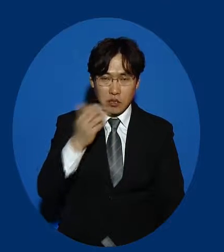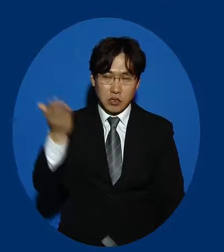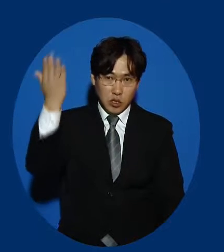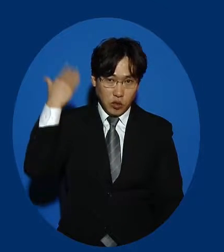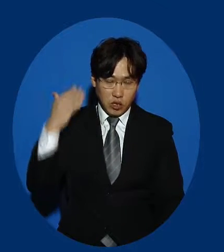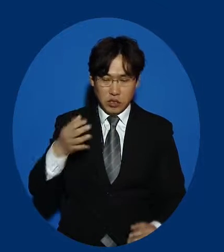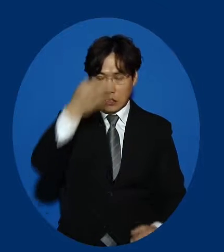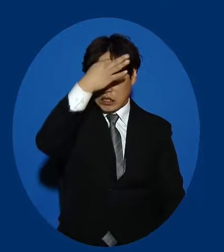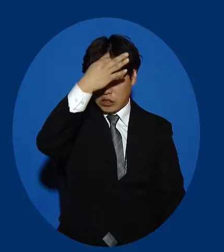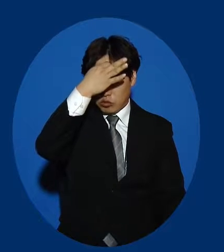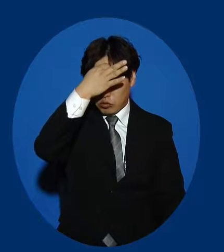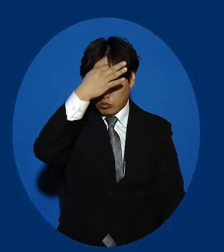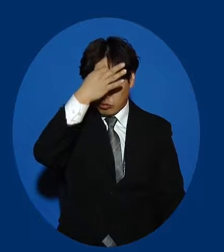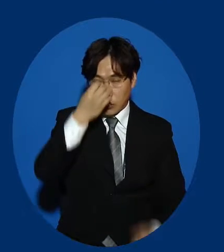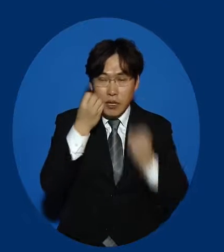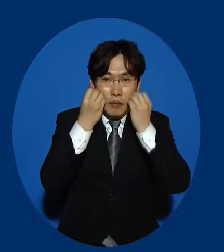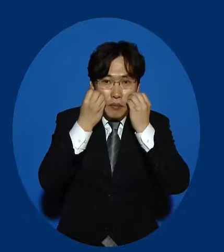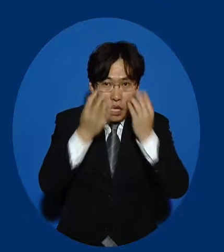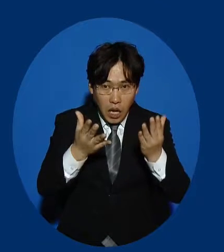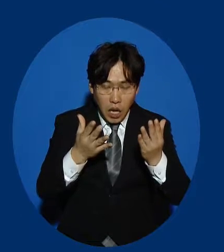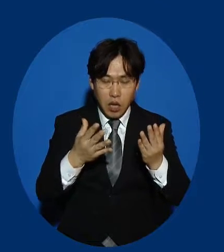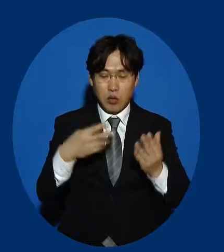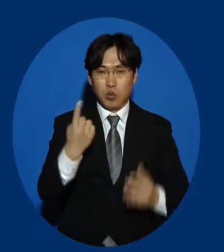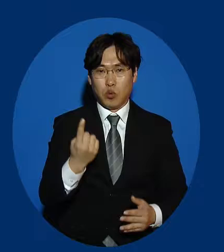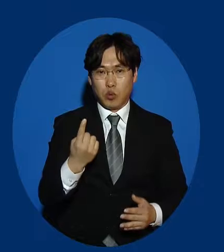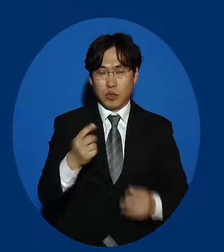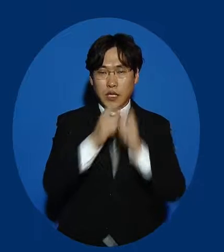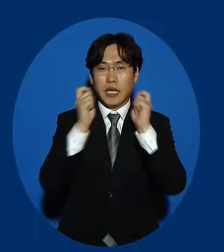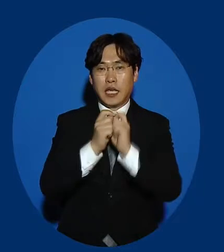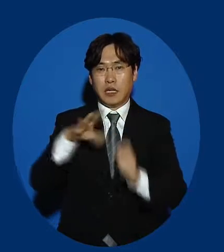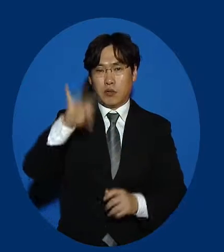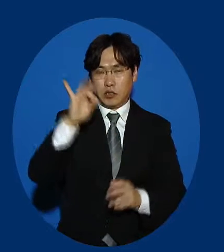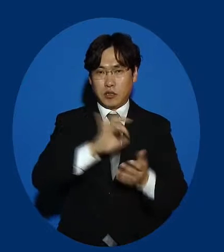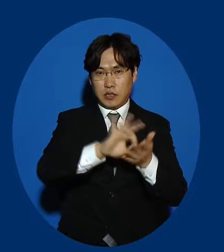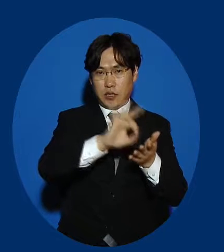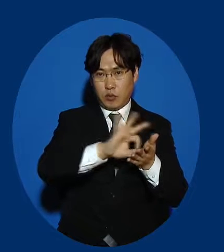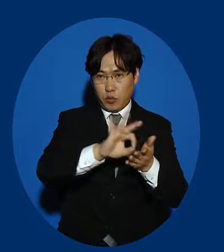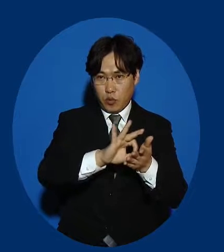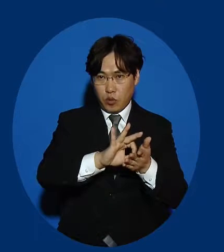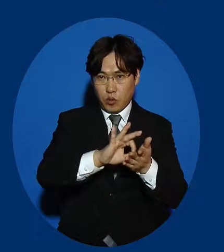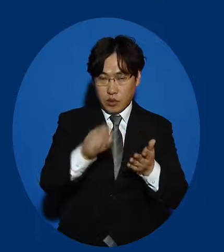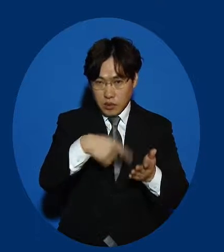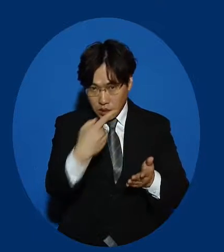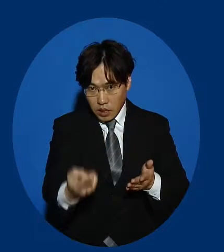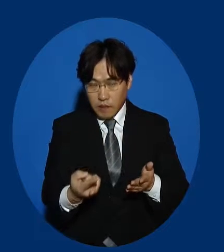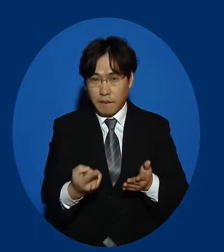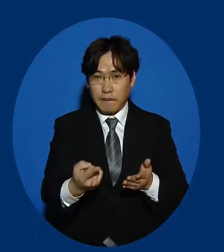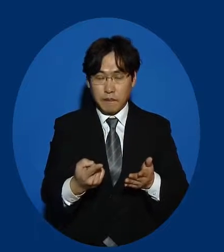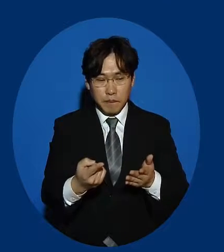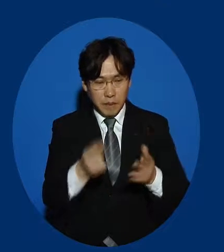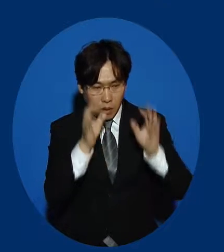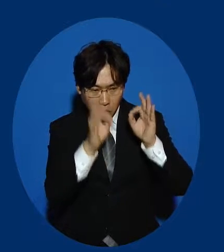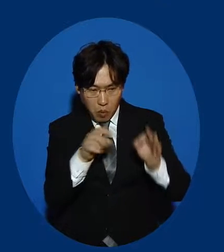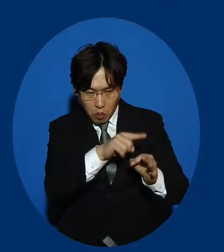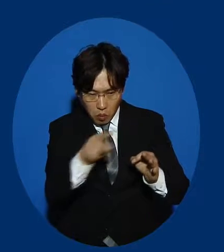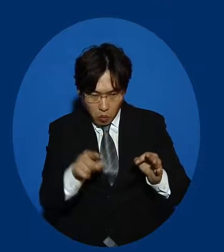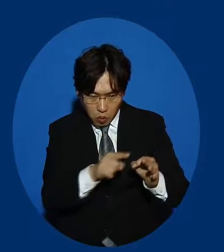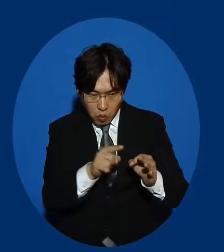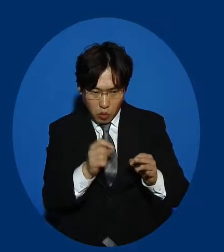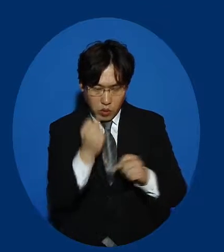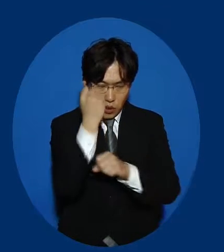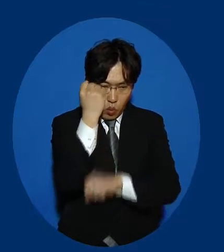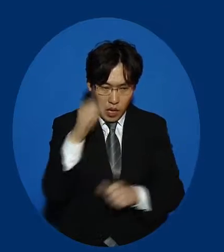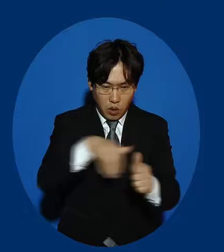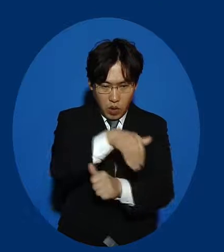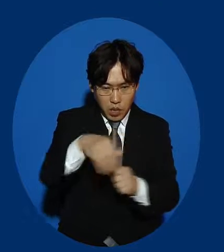어떤 기술이 새로운 기술이 나오면 개인이 먼저 써요. 그리고 이 기업들이 이 개인이 쓰는 걸 어떻게 인프라를